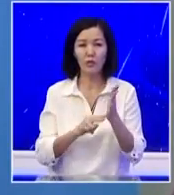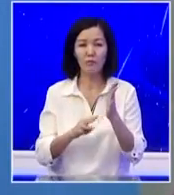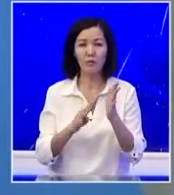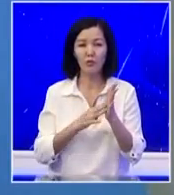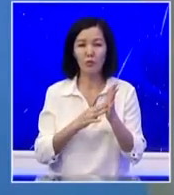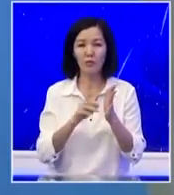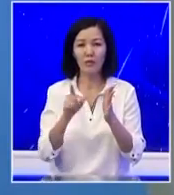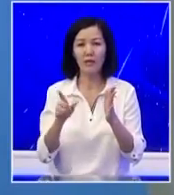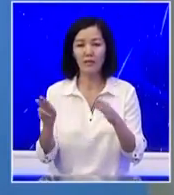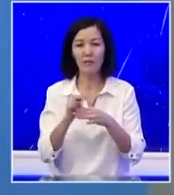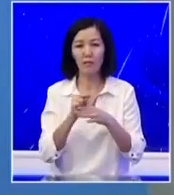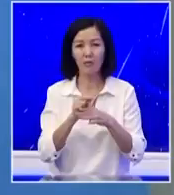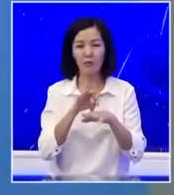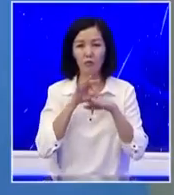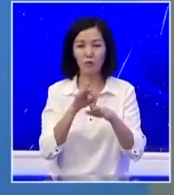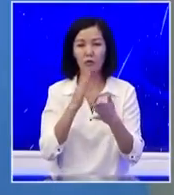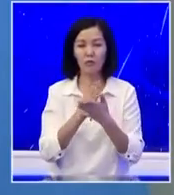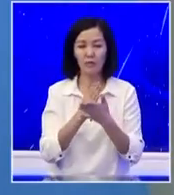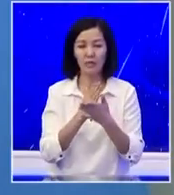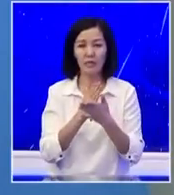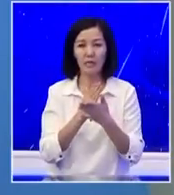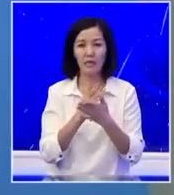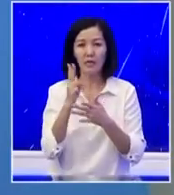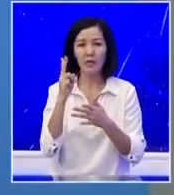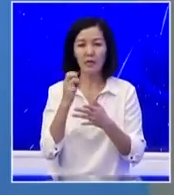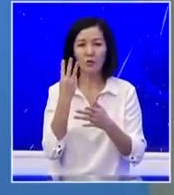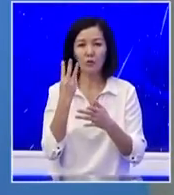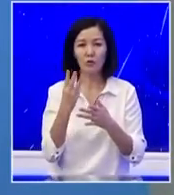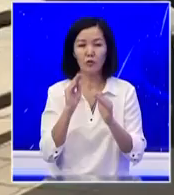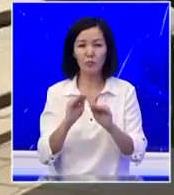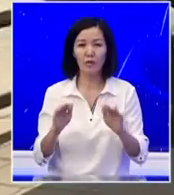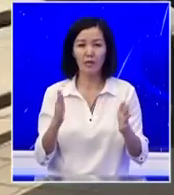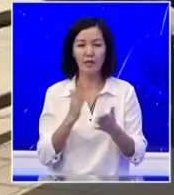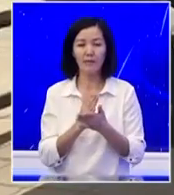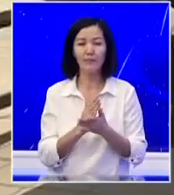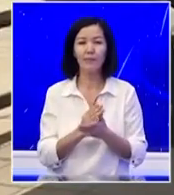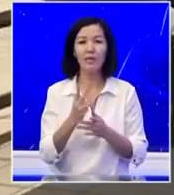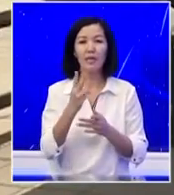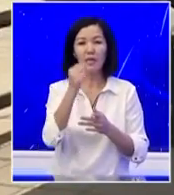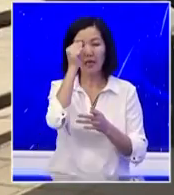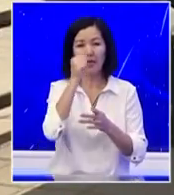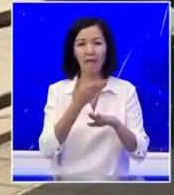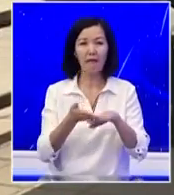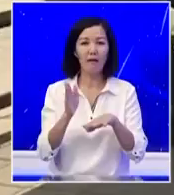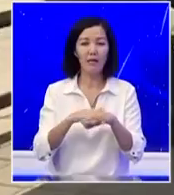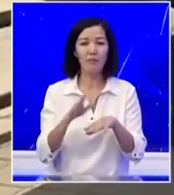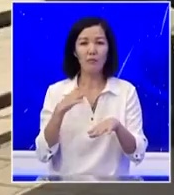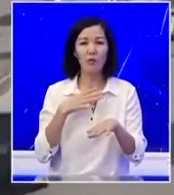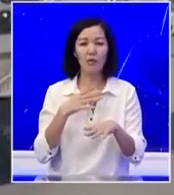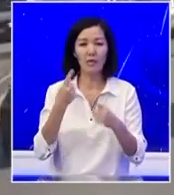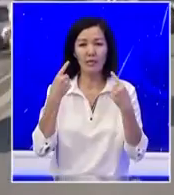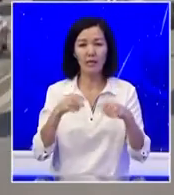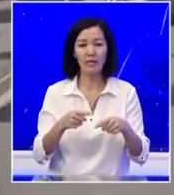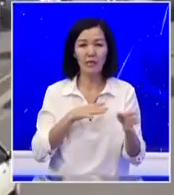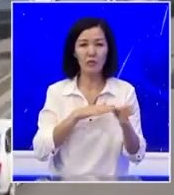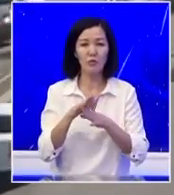3079 науқас емделуде, олардың арасында 203 балалар. Соңғы 2 ай еліміз үшін оңай болған жоқ. Дағдарыс әлі